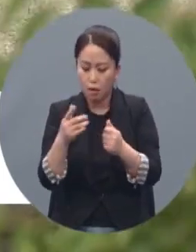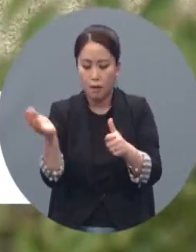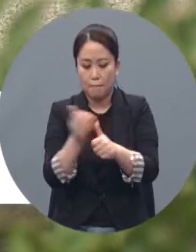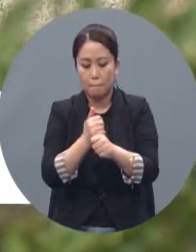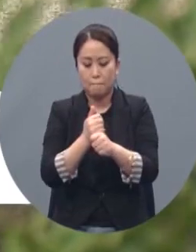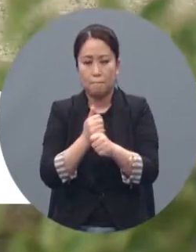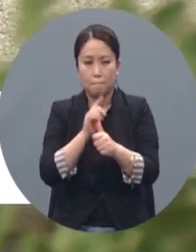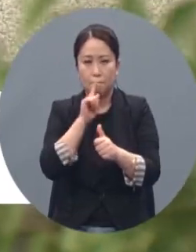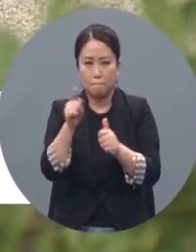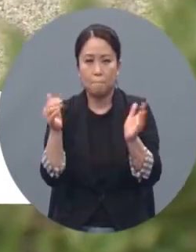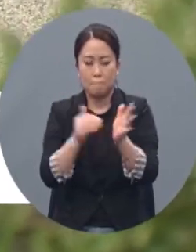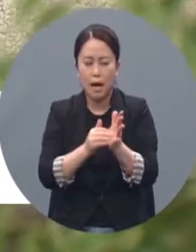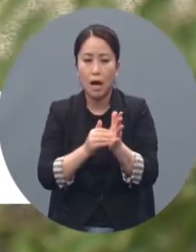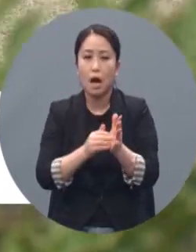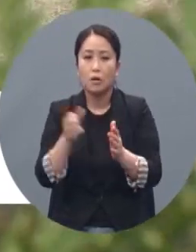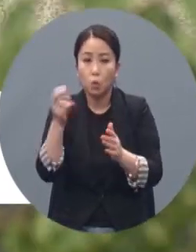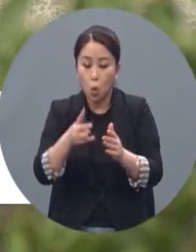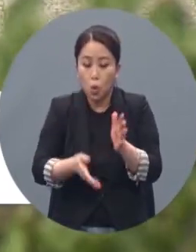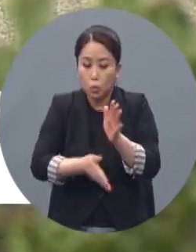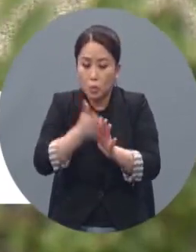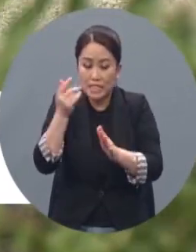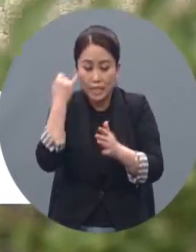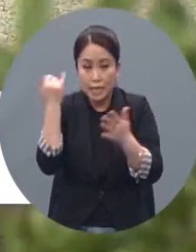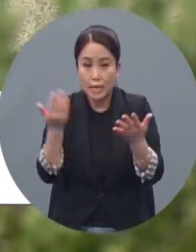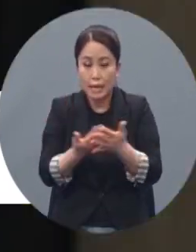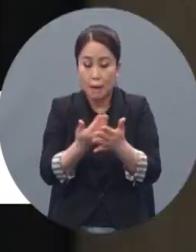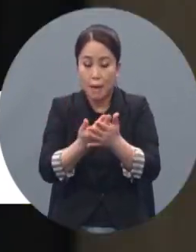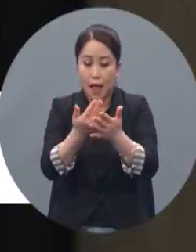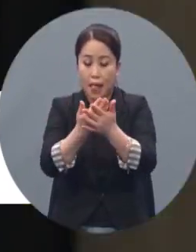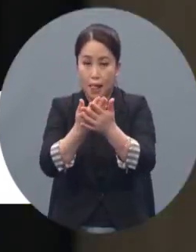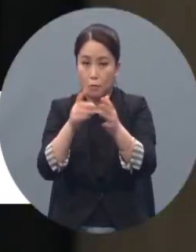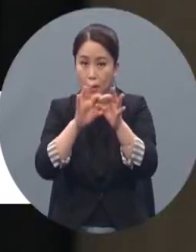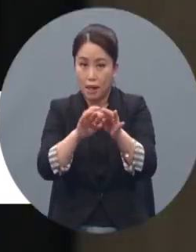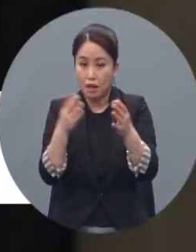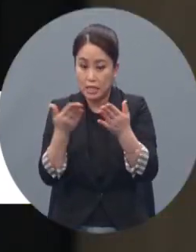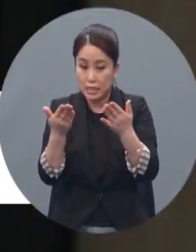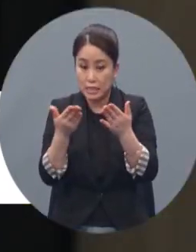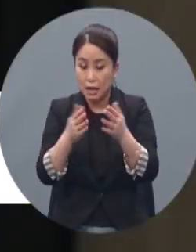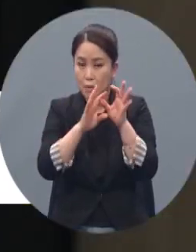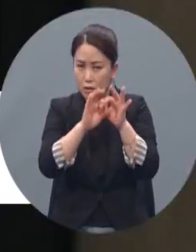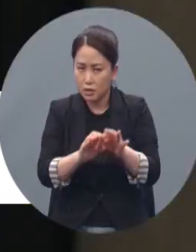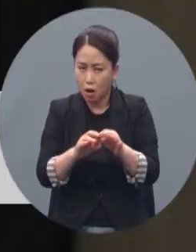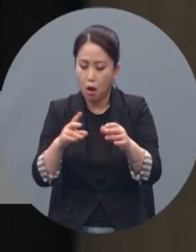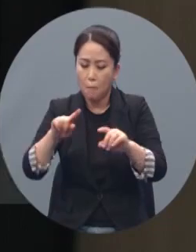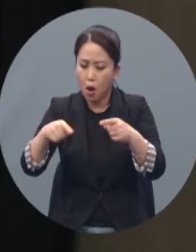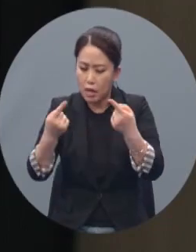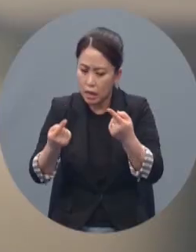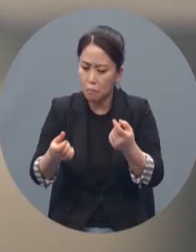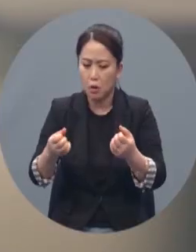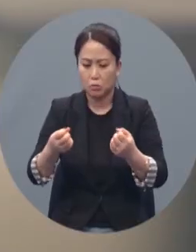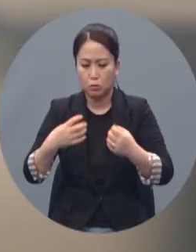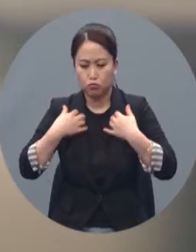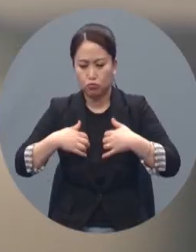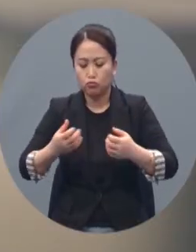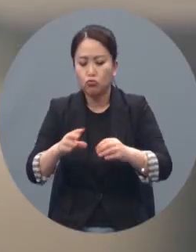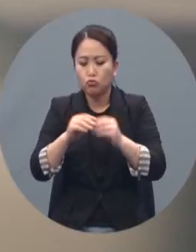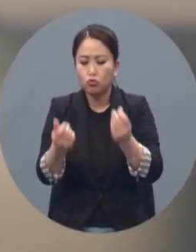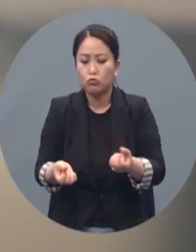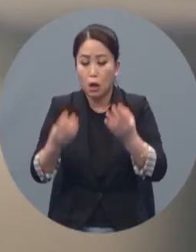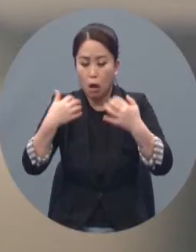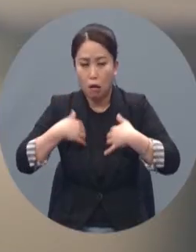A 실장이 도시개발 관련 업무를 하며 명절 선물 등을 받은 것으로 보고 뇌물수수 혐의를